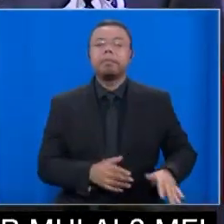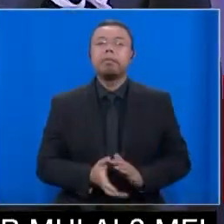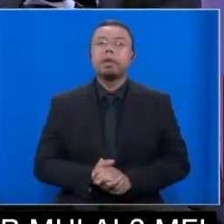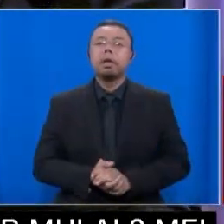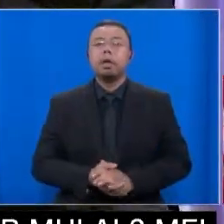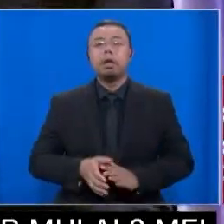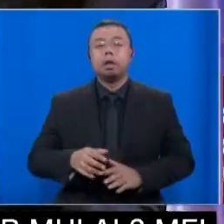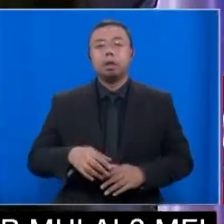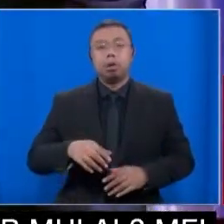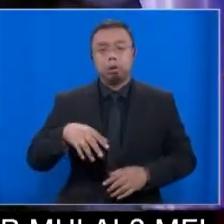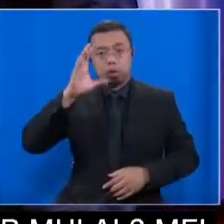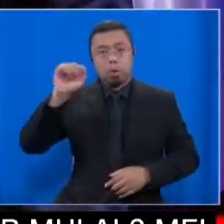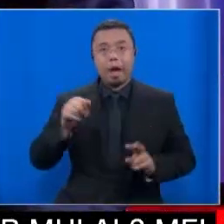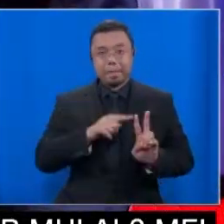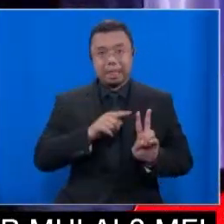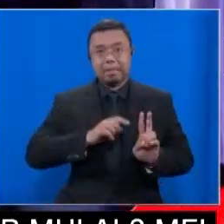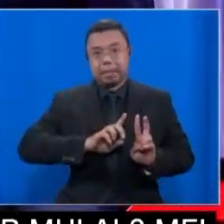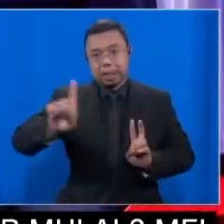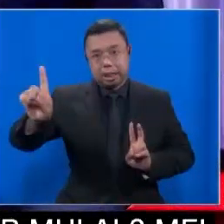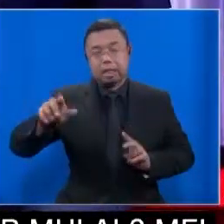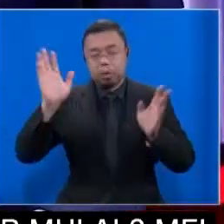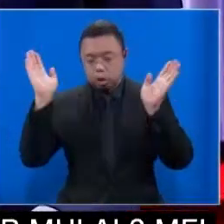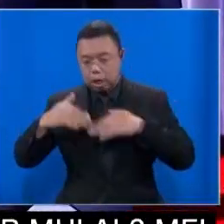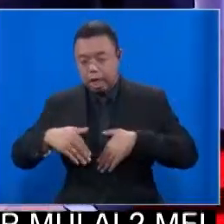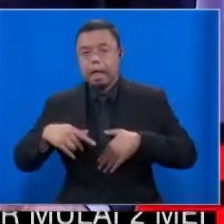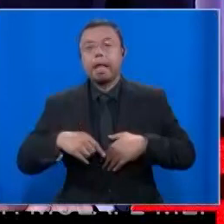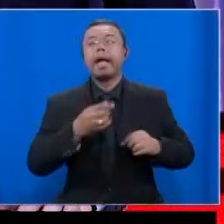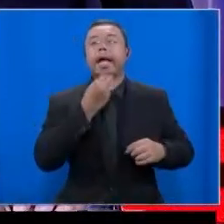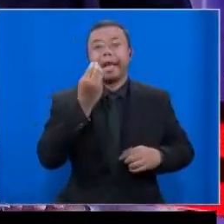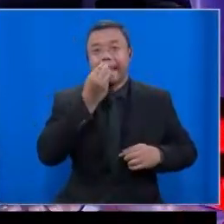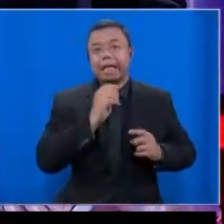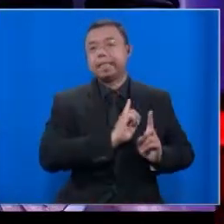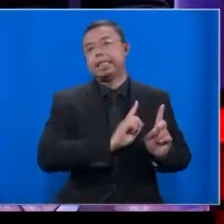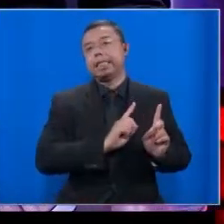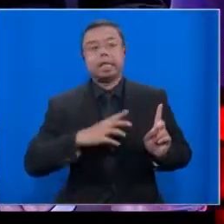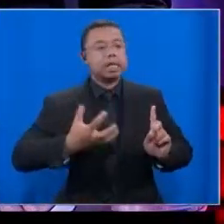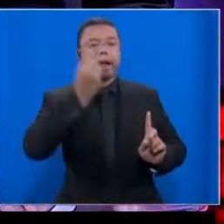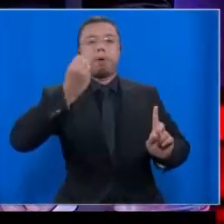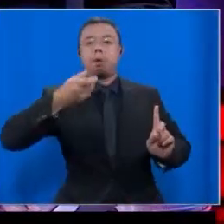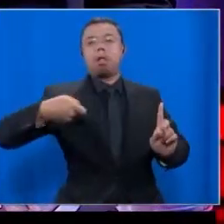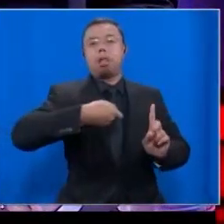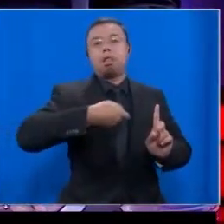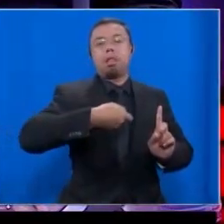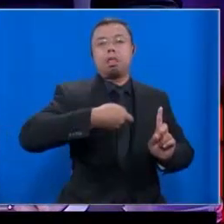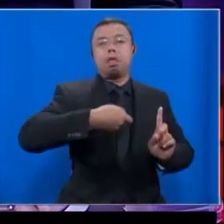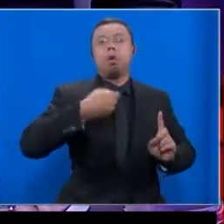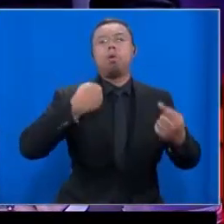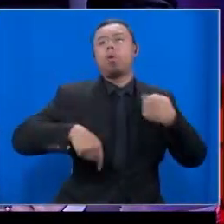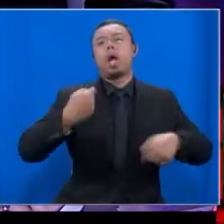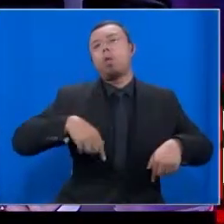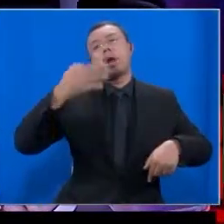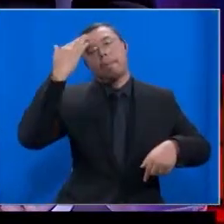Ditinggal suaminya sholat tarawih, seorang nenek di Kabupaten Kediri, Jawa Timur menjadi korban perampokan dengan senjata tajam. Korban mengalami luka